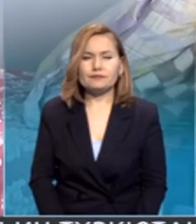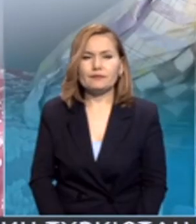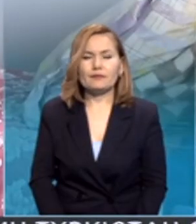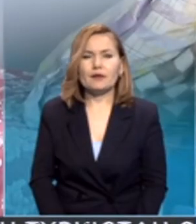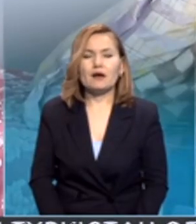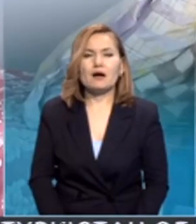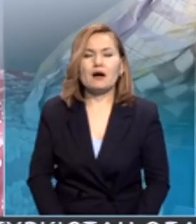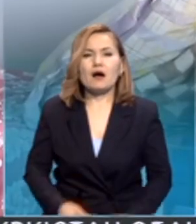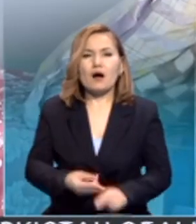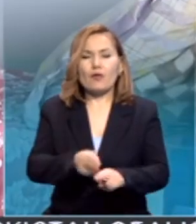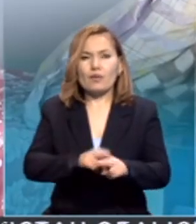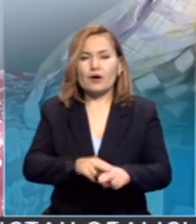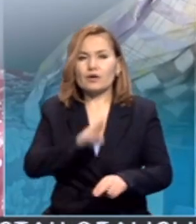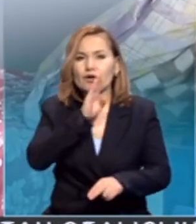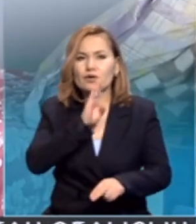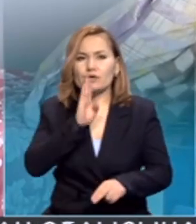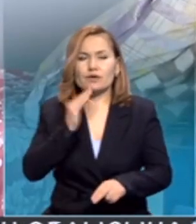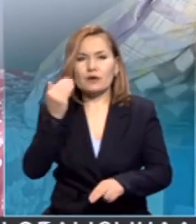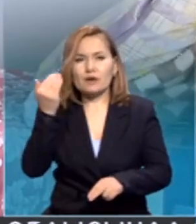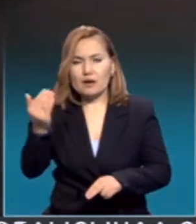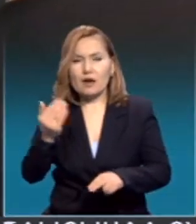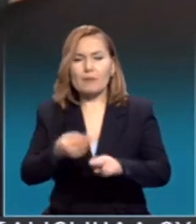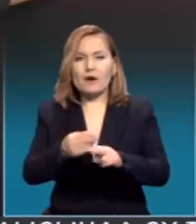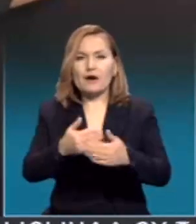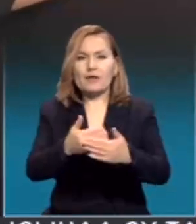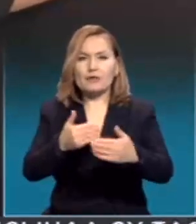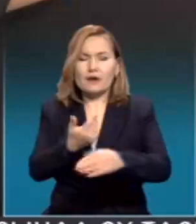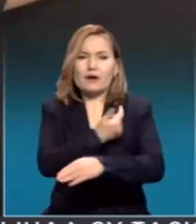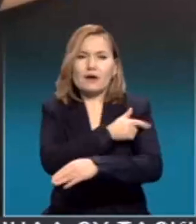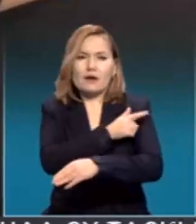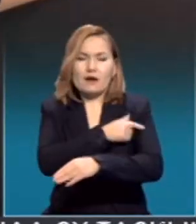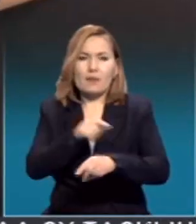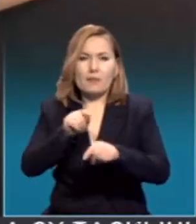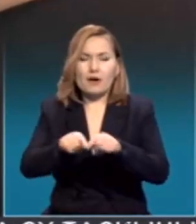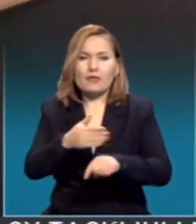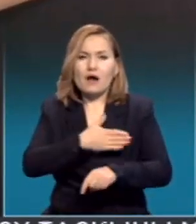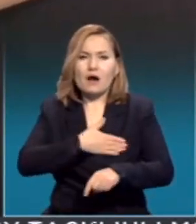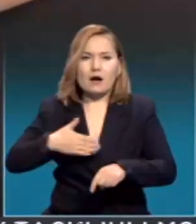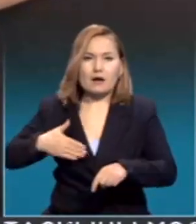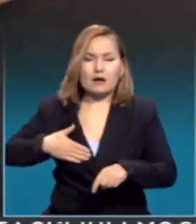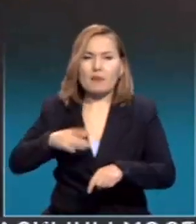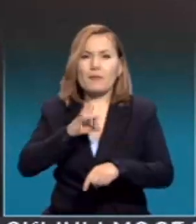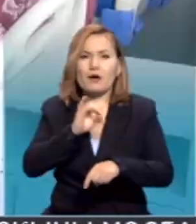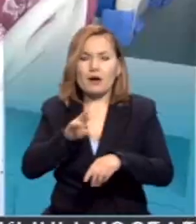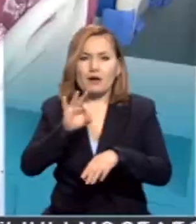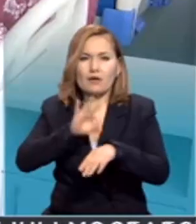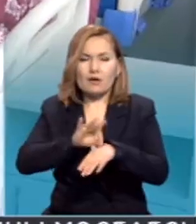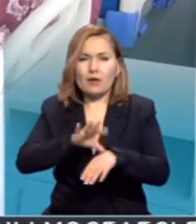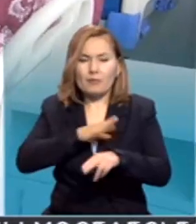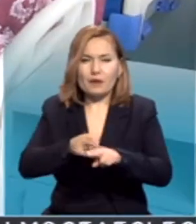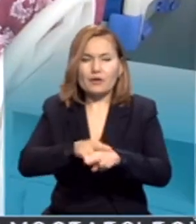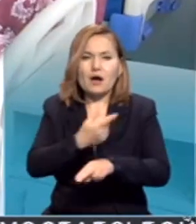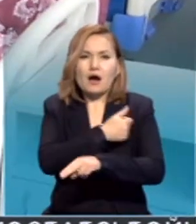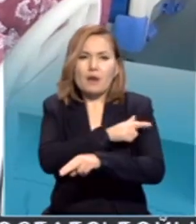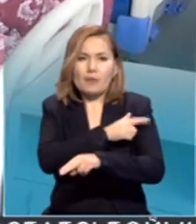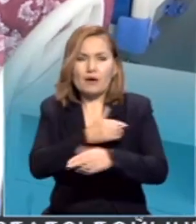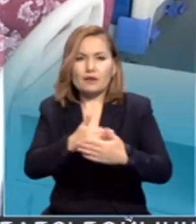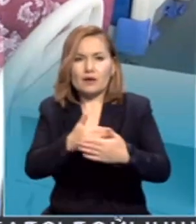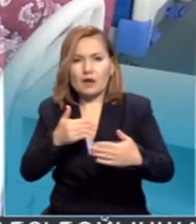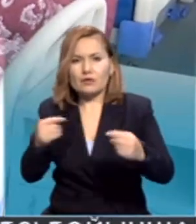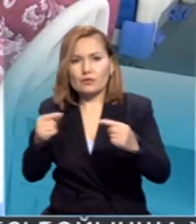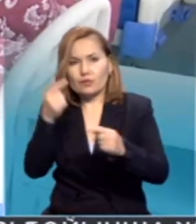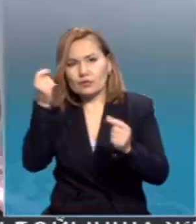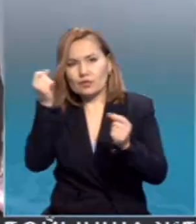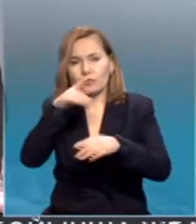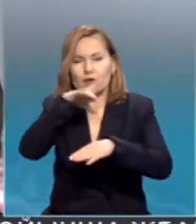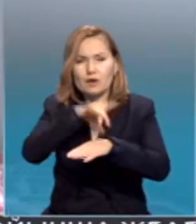Кезекті тексеру кезінде Жетісу облысының тұрғыны Анар Князбековадан сүт безінің қатерлі ісігі анықталған. Абырой болғанда ақхалаттылар обырдың дер кезінде алдын